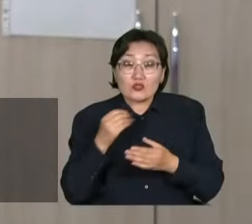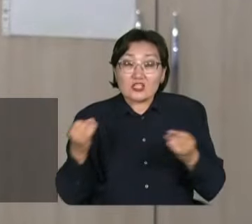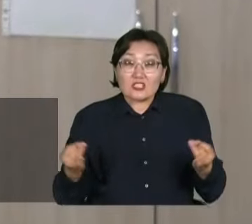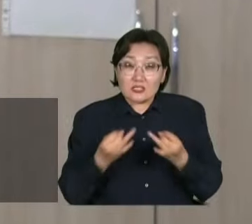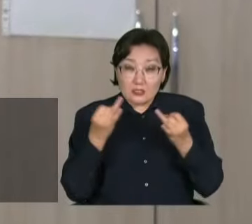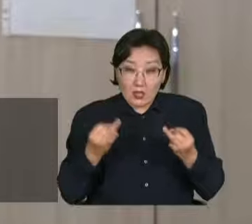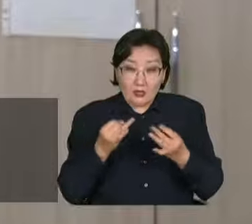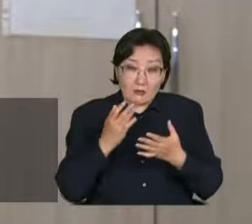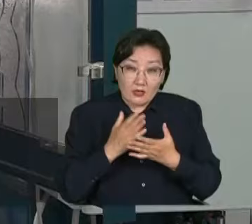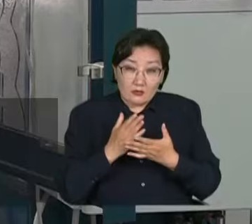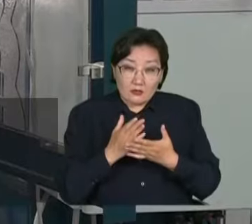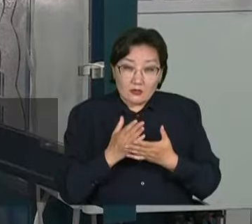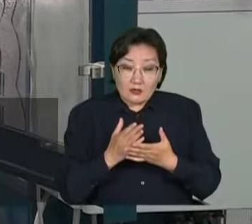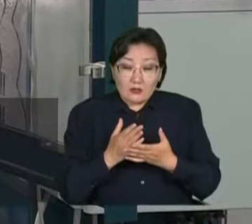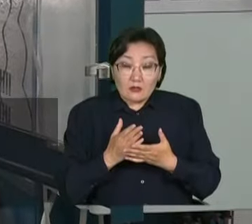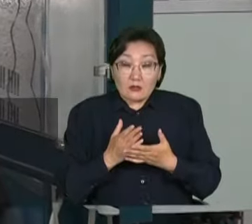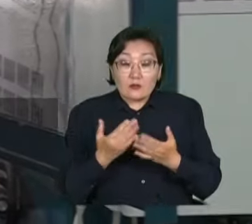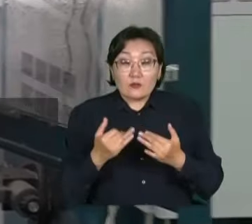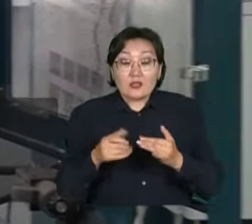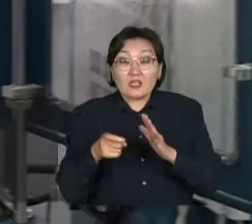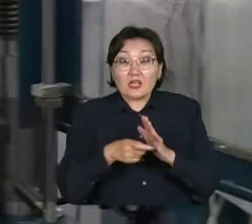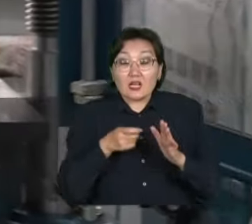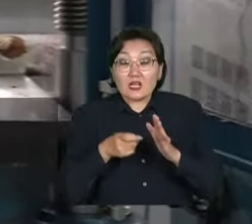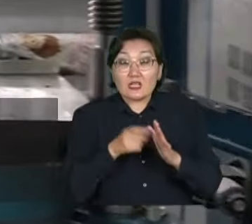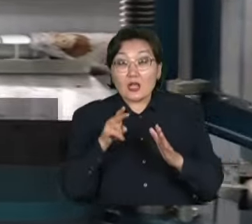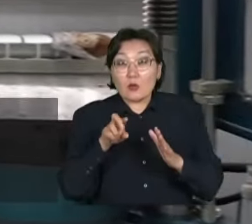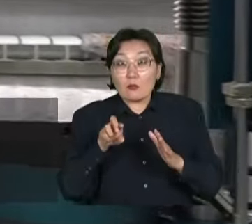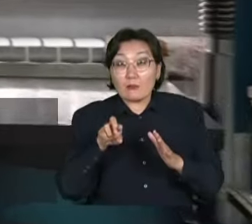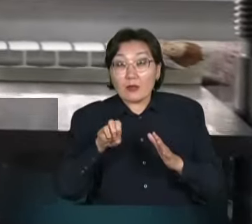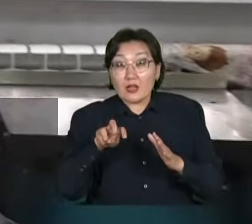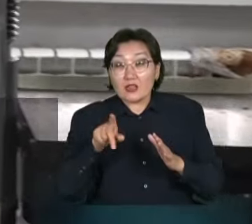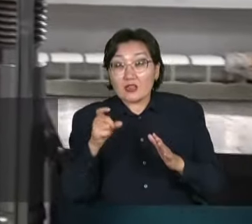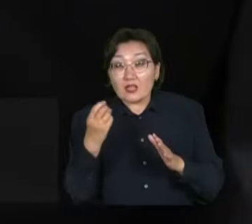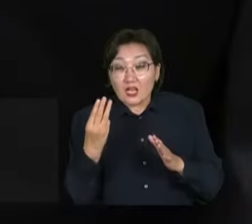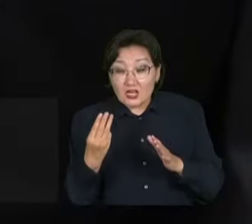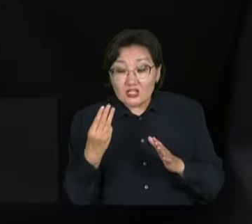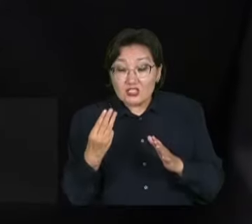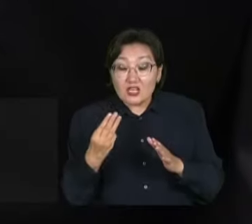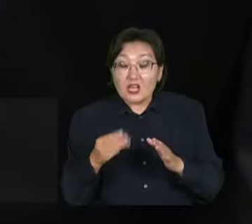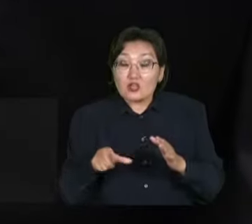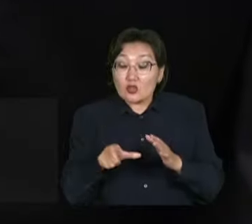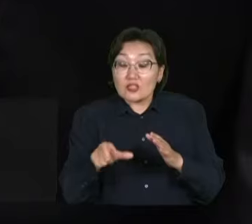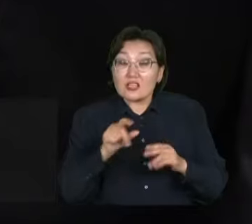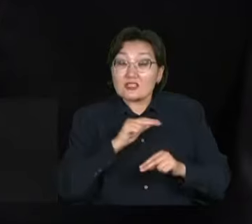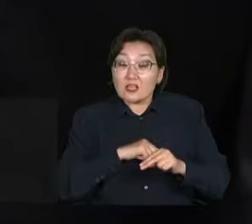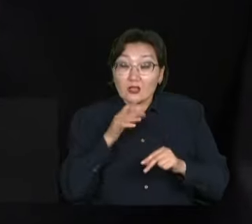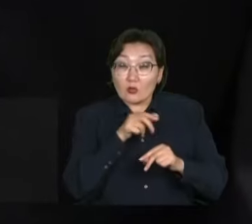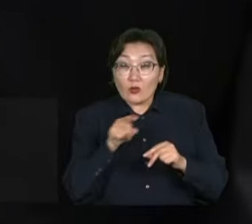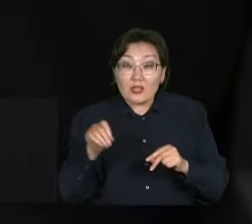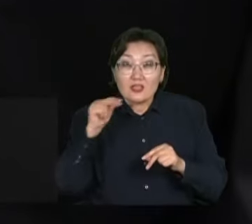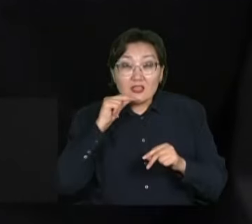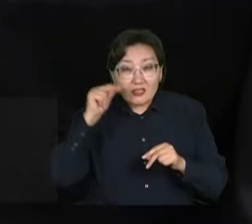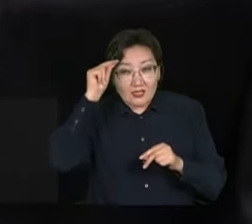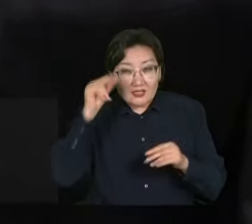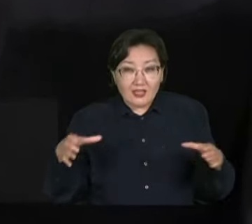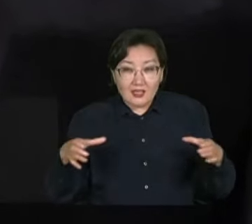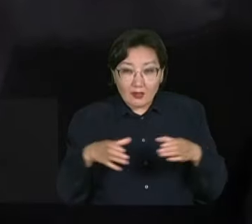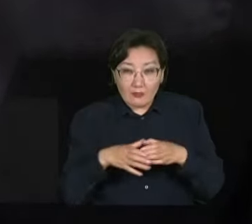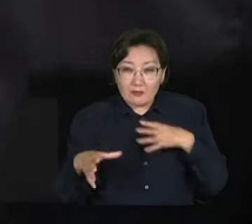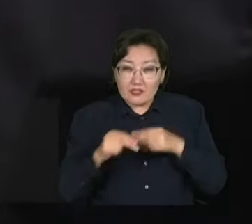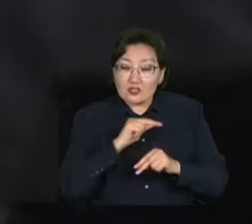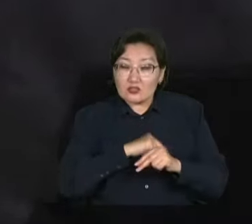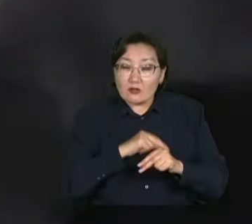қызықтары бар деп ойлаймын, есептеймін. Қарағанды-Балқаш объектілерінен жол салдым. Қытай компанияларымен жұмыс істедік. Сол қызығы басында тілді білмей